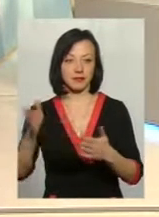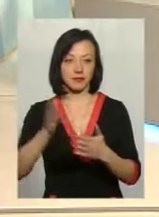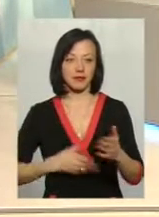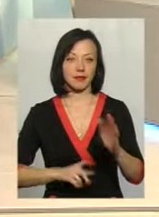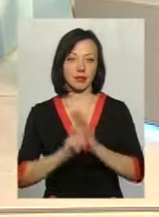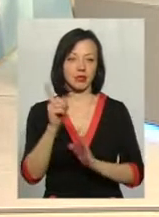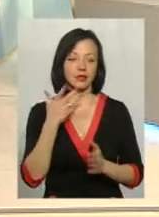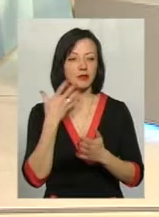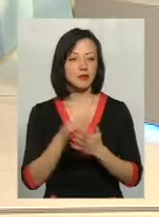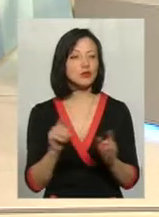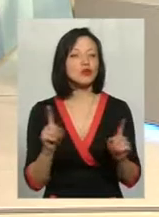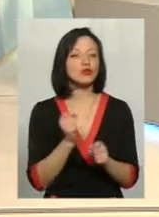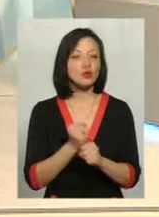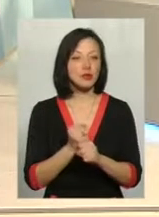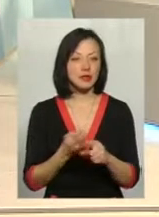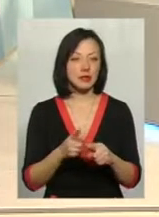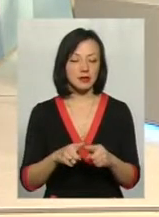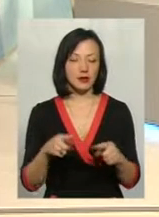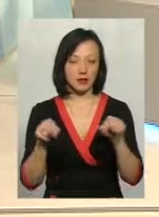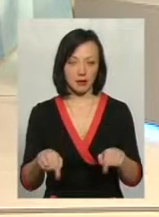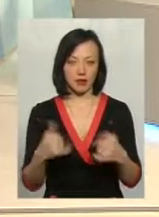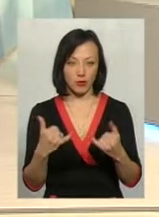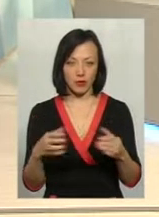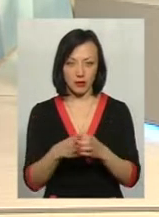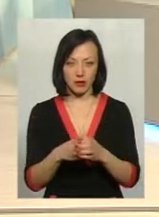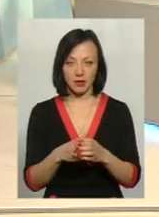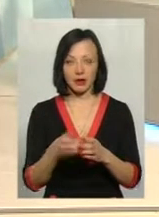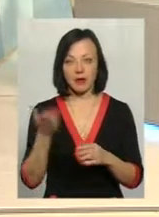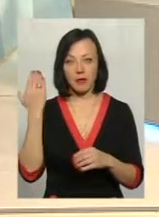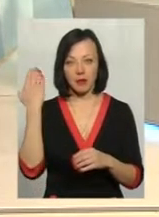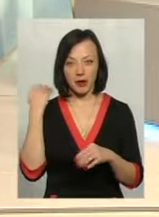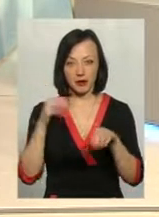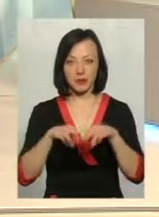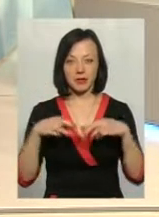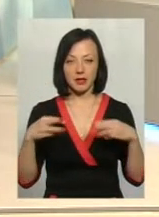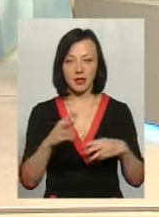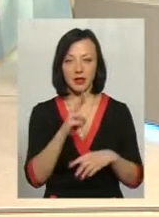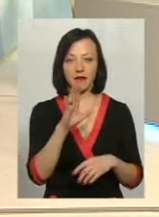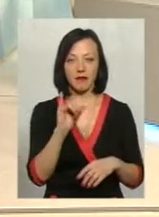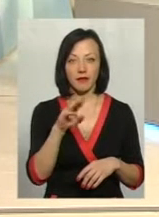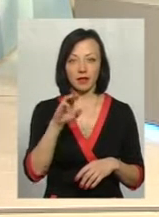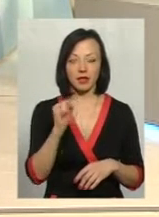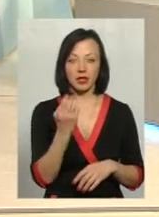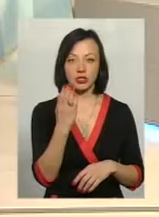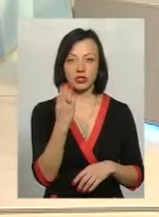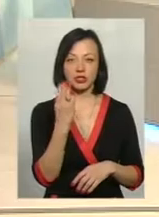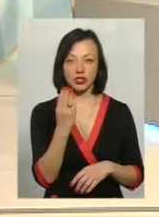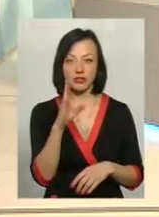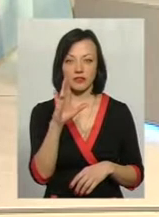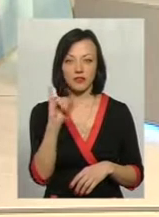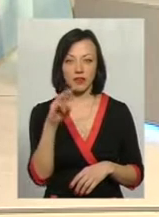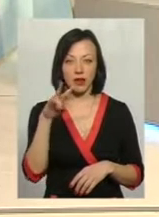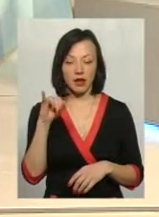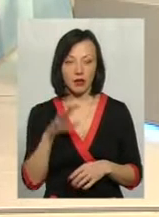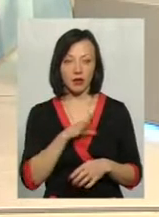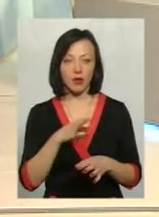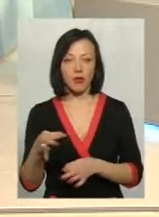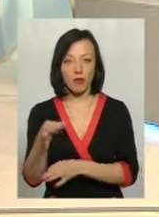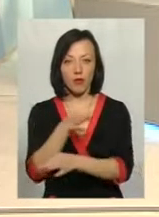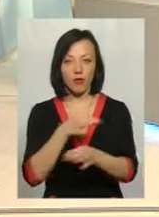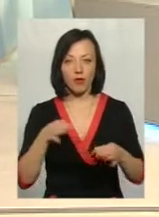своє. Що зробила ця команда? Вона взяла на працювання попереднього міністра Квіташвілі, яке було обговорено. Це